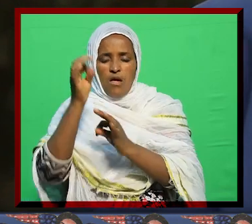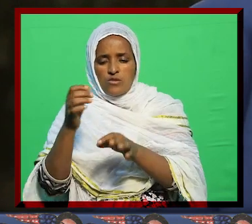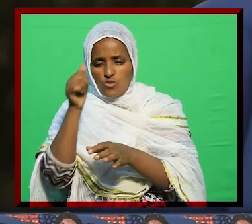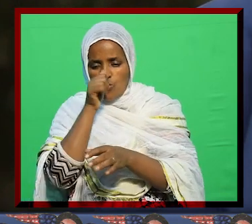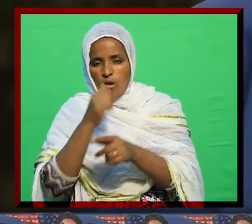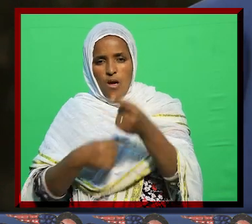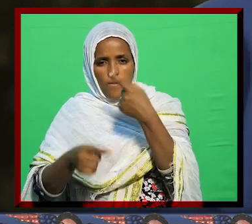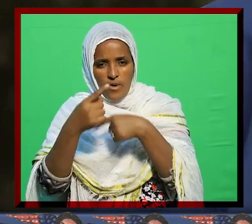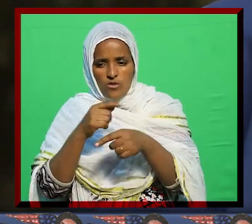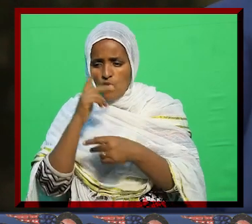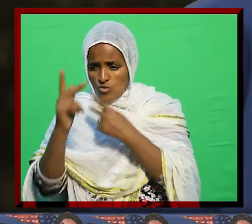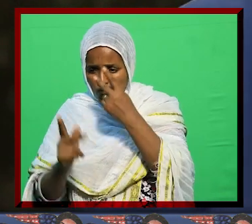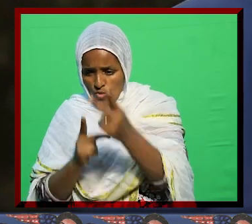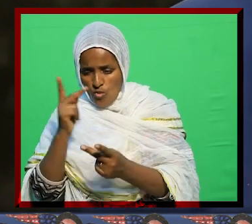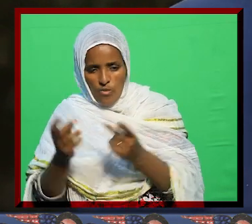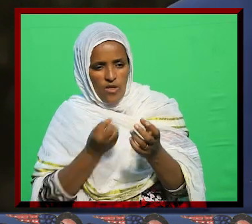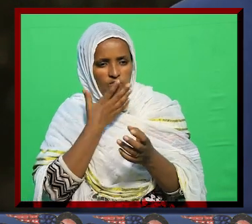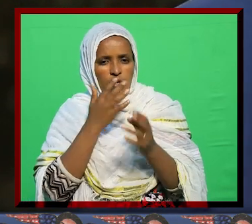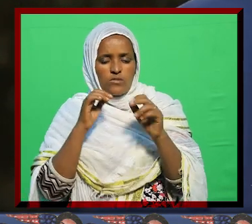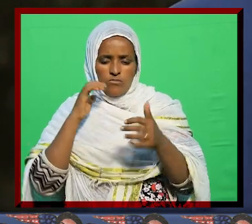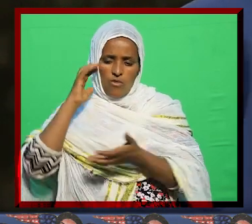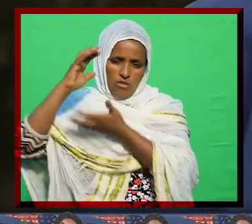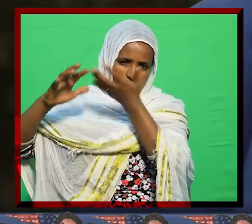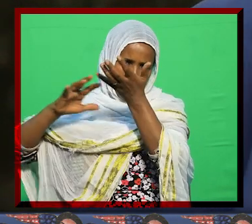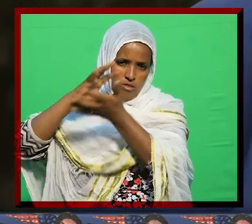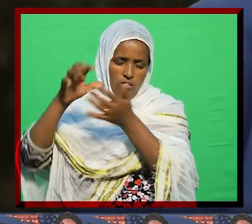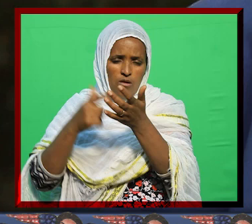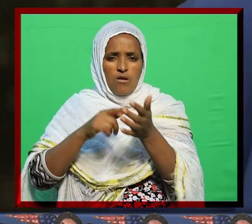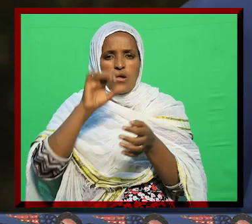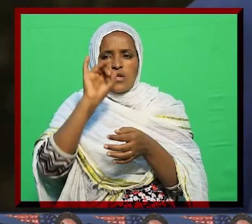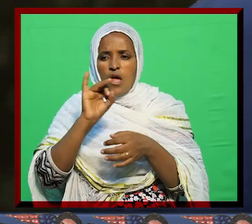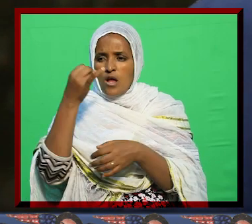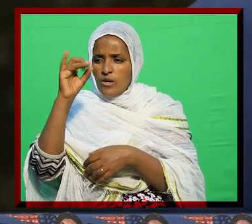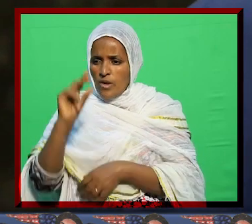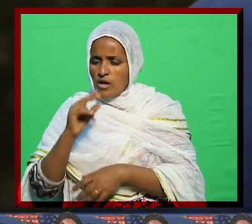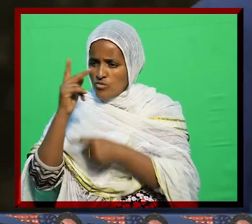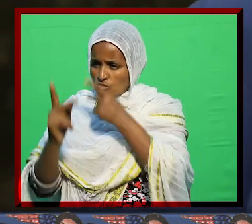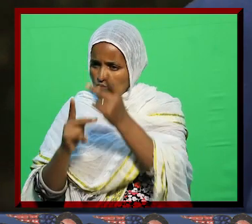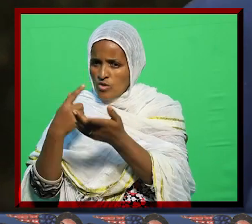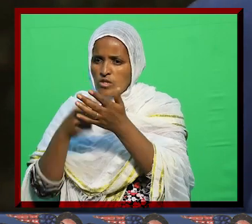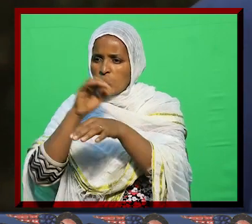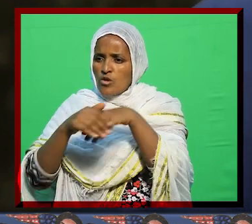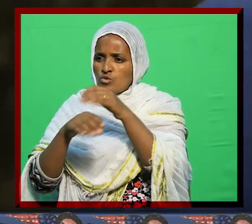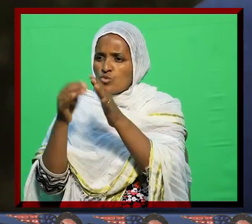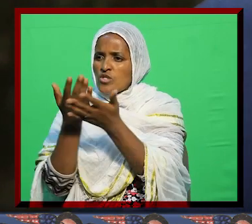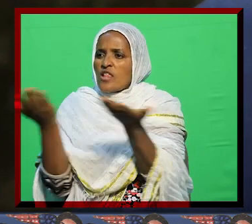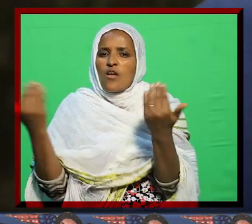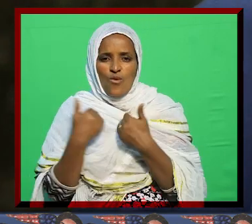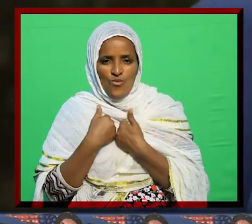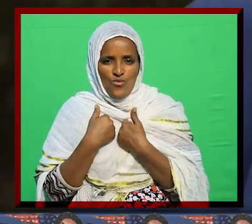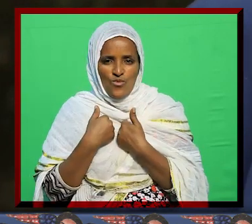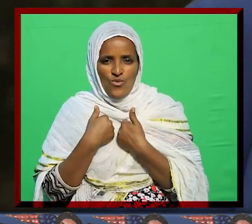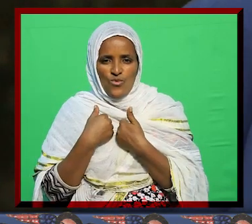የቤተክርስቲያን ታሪክ ኢትዮጵያ መጥተው ሲጎበኙ ፈረንጆች ግራ የሚገባቸው ነገር አለ። ላሊበላን ሲጎበኙ እንዴ እንያ እጆች የት